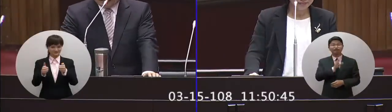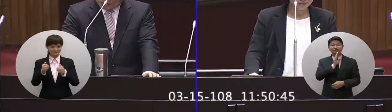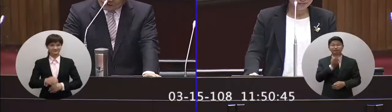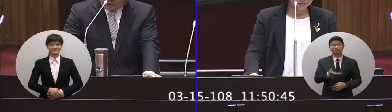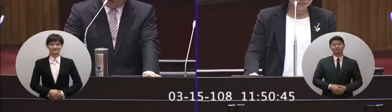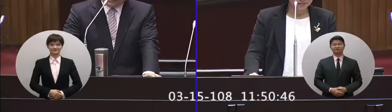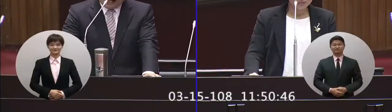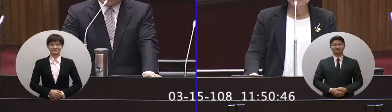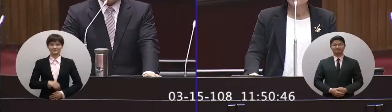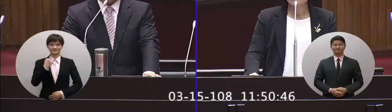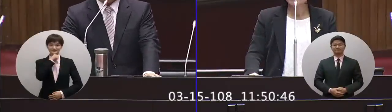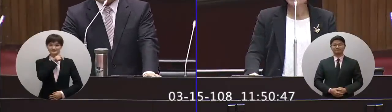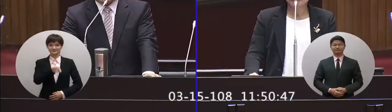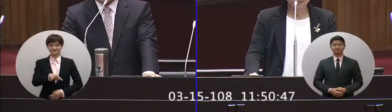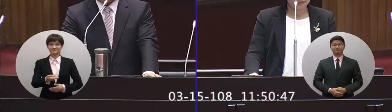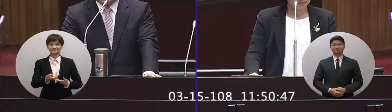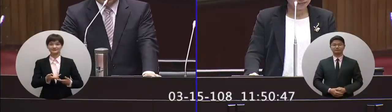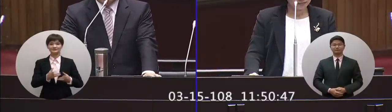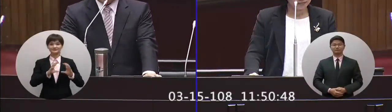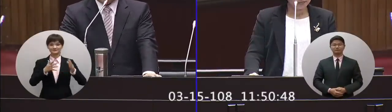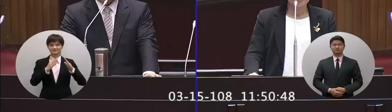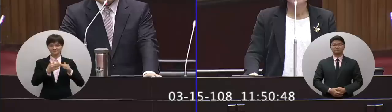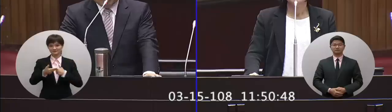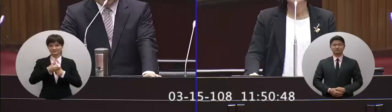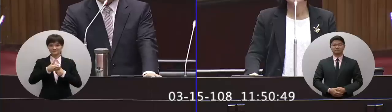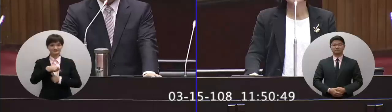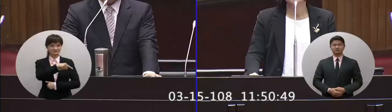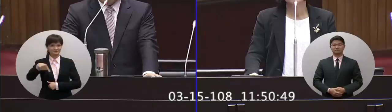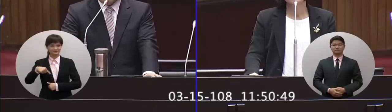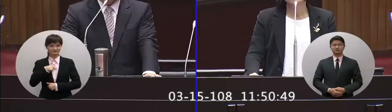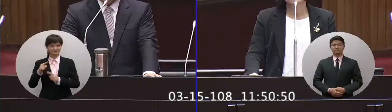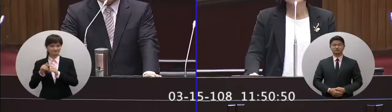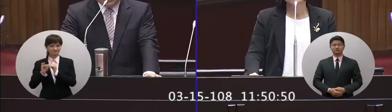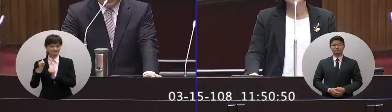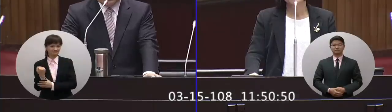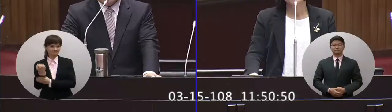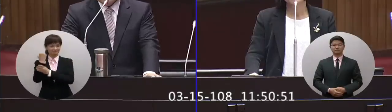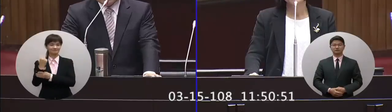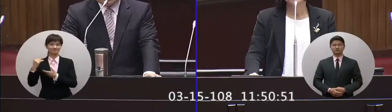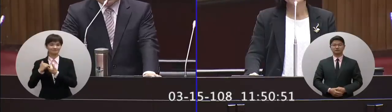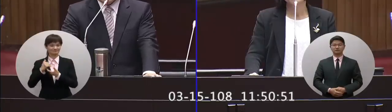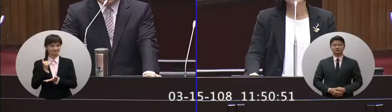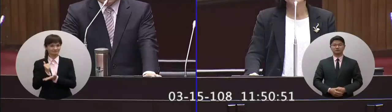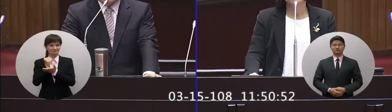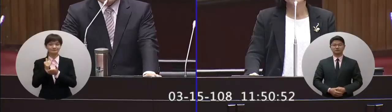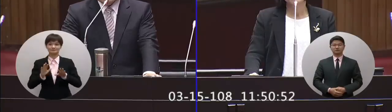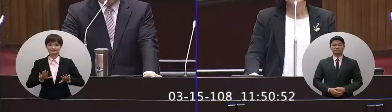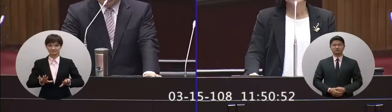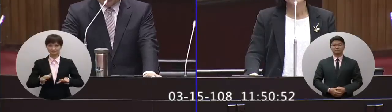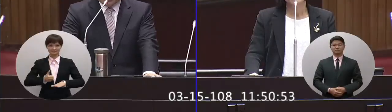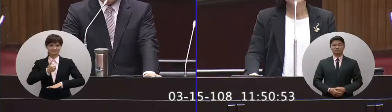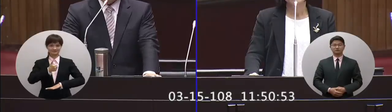台湾这个国家这块土地培育我们，人民支持我们，今天能站在这